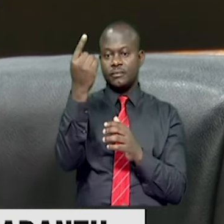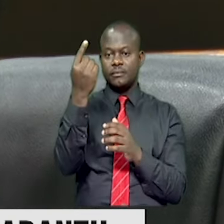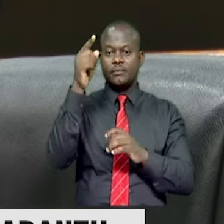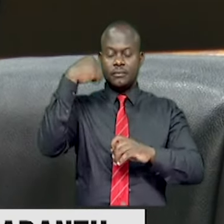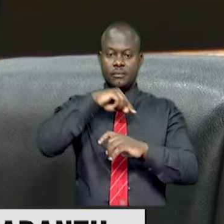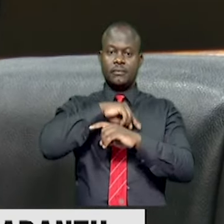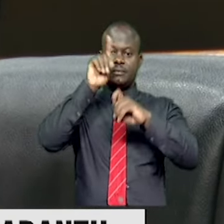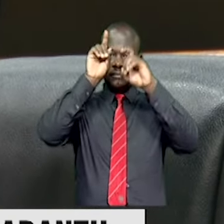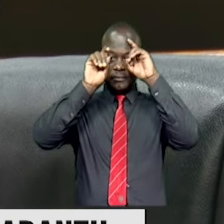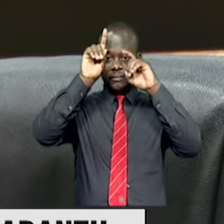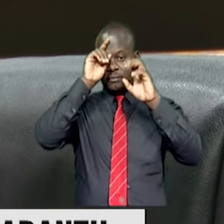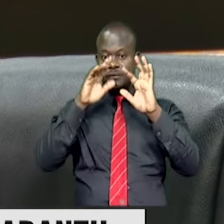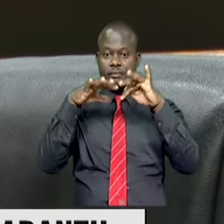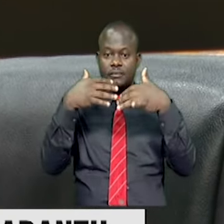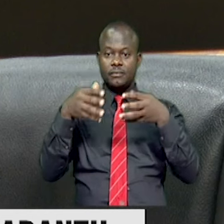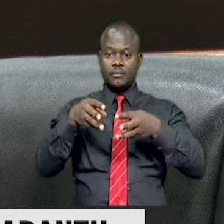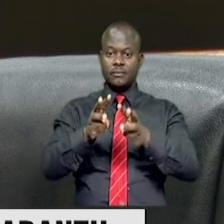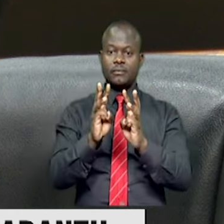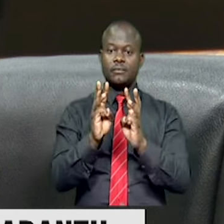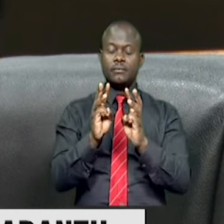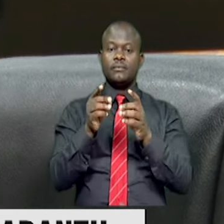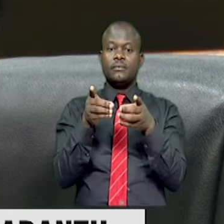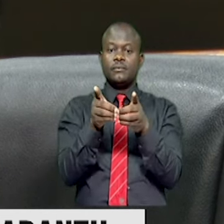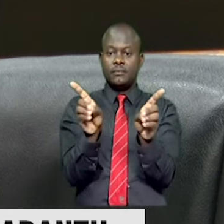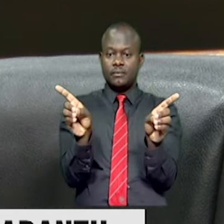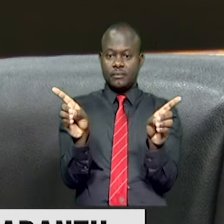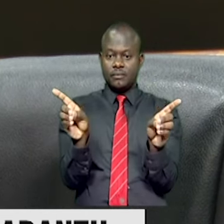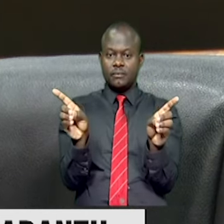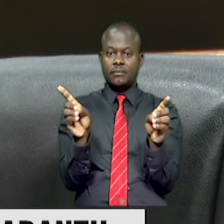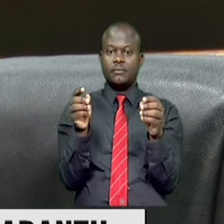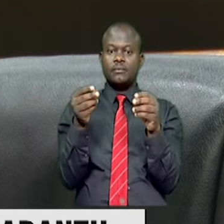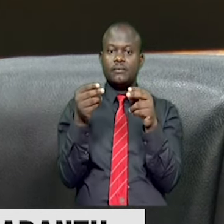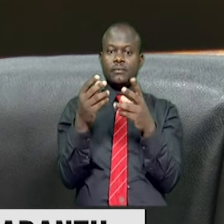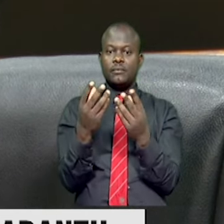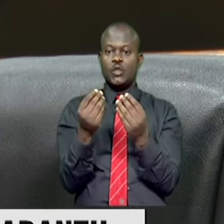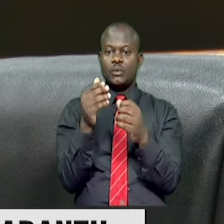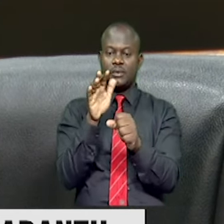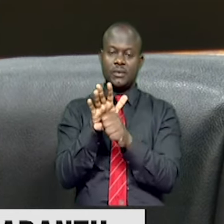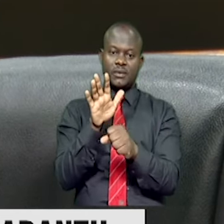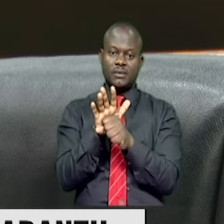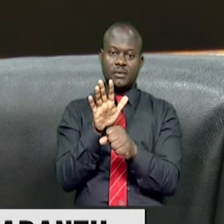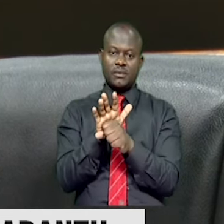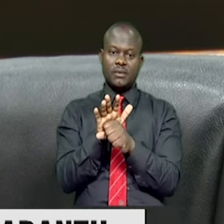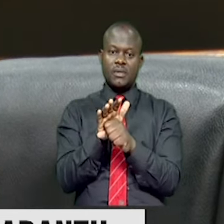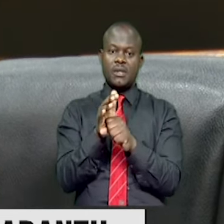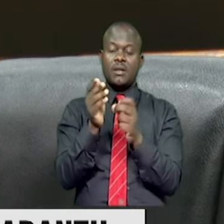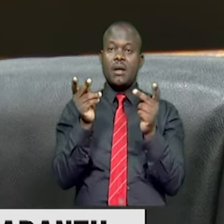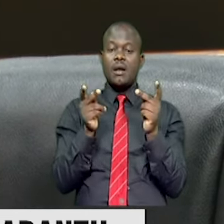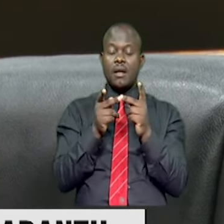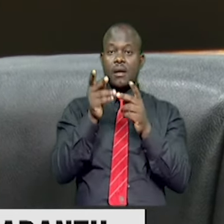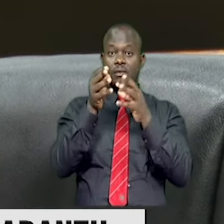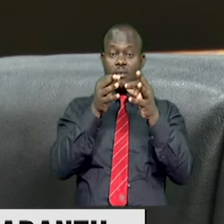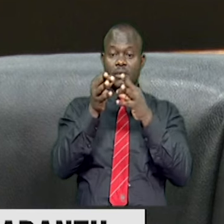nibajije cy'uburyo bwo bwa gatanya buriho bworoshywa cyane. Hari aho badusobanuriye